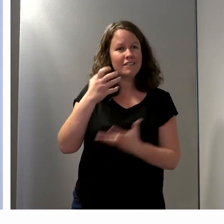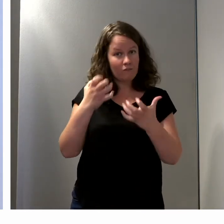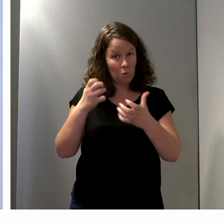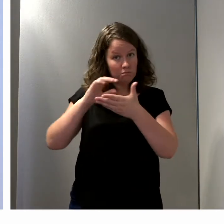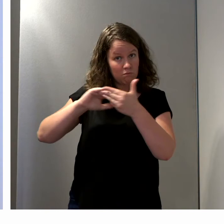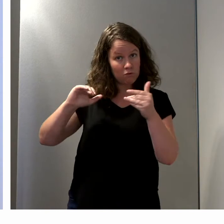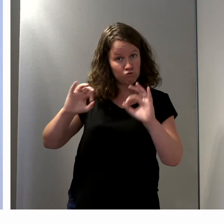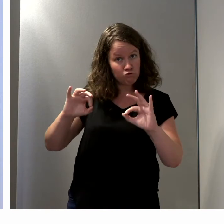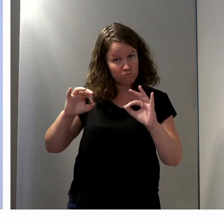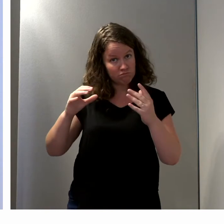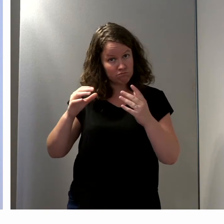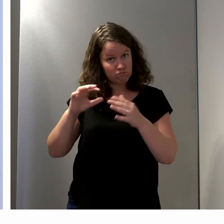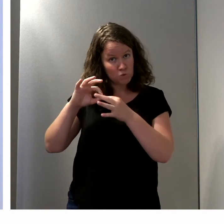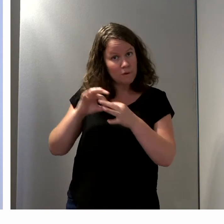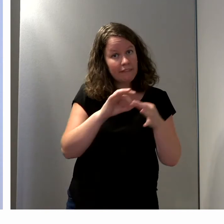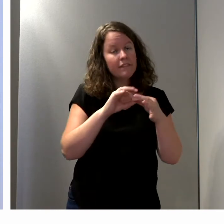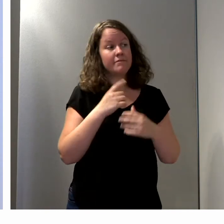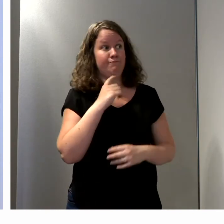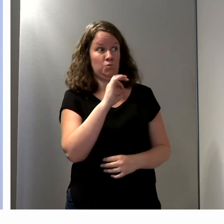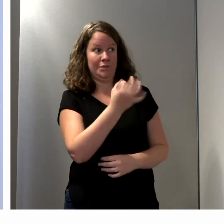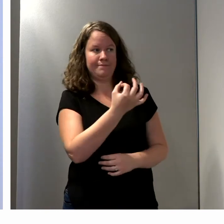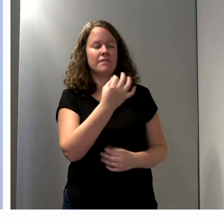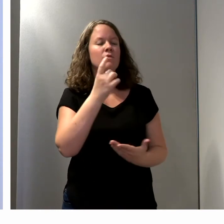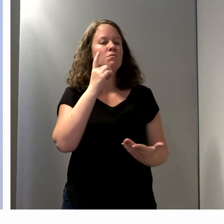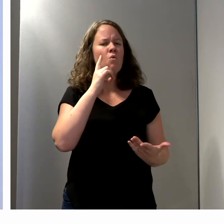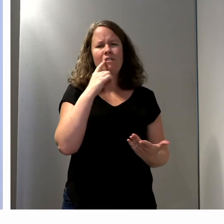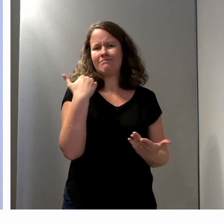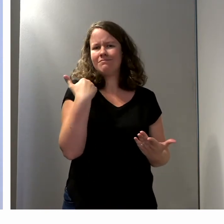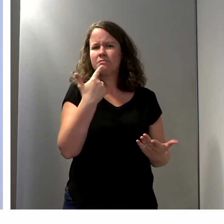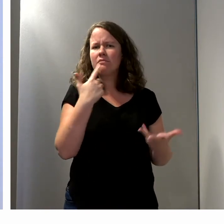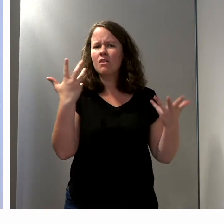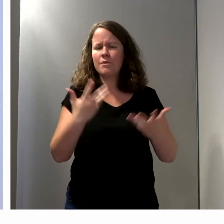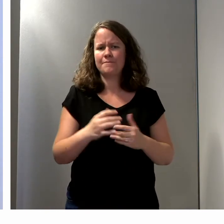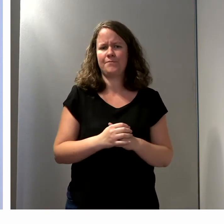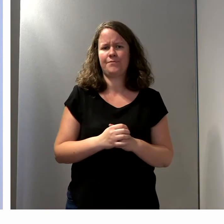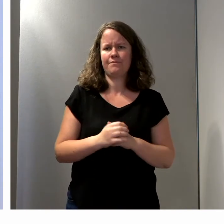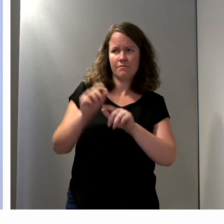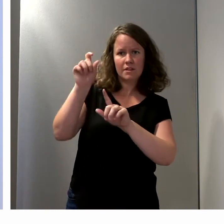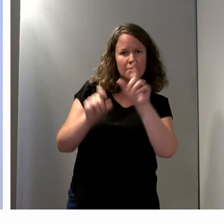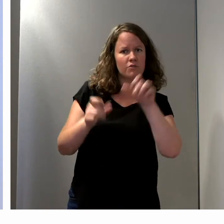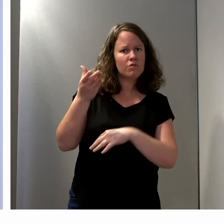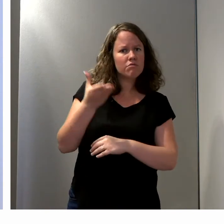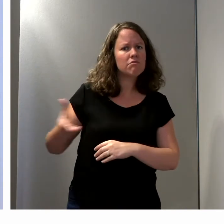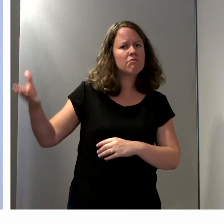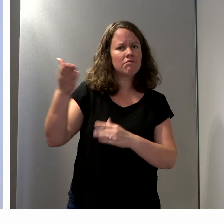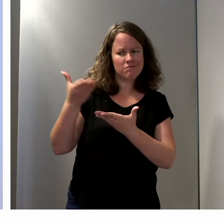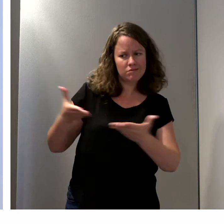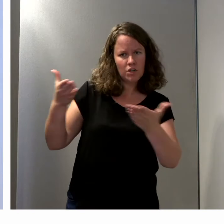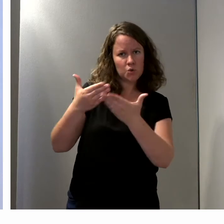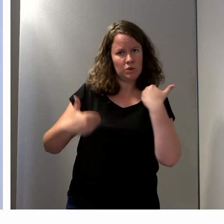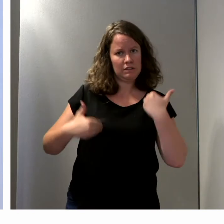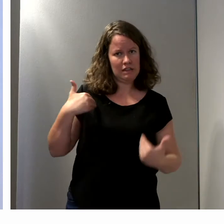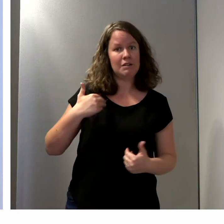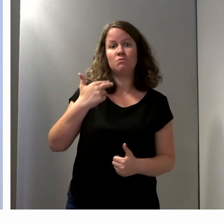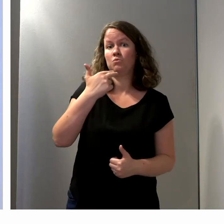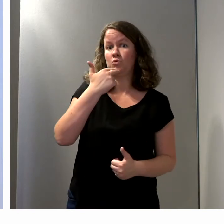concernant la prise en compte des usagers, par exemple en situation de handicap, dans la conception